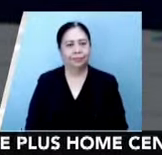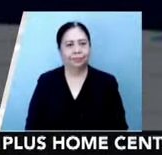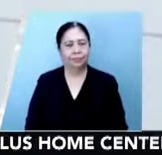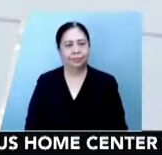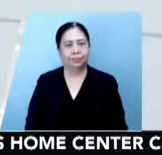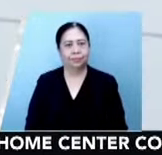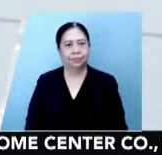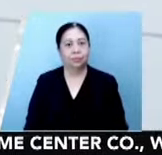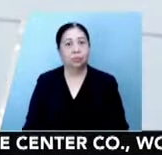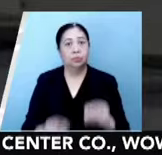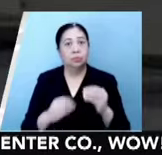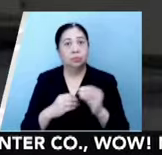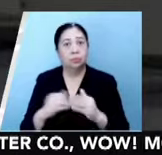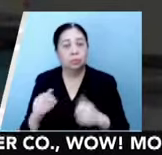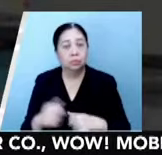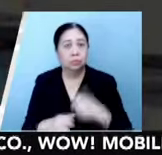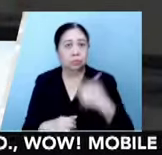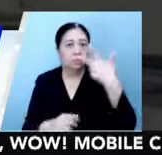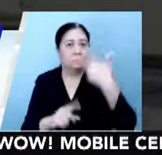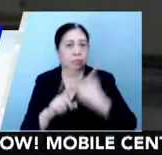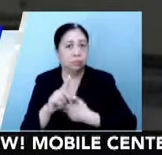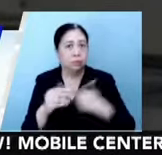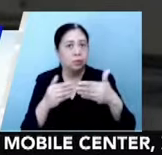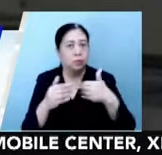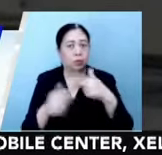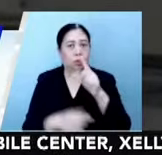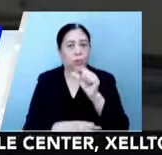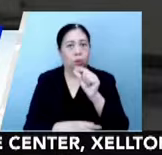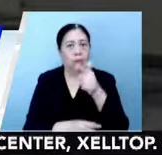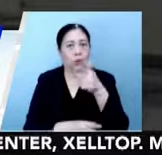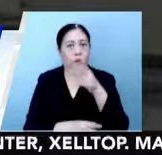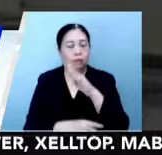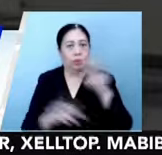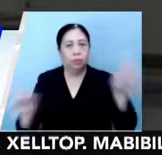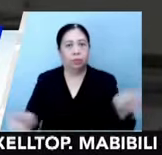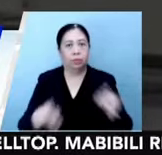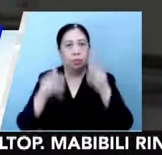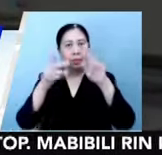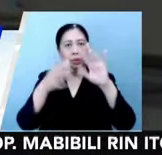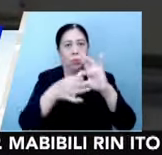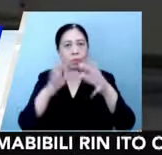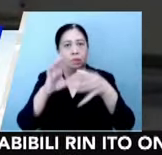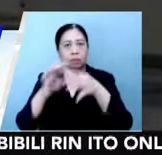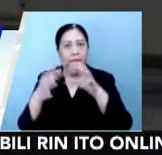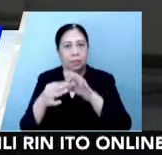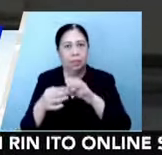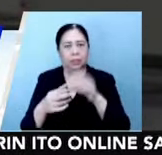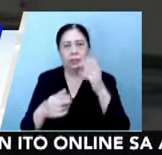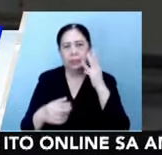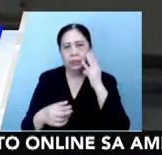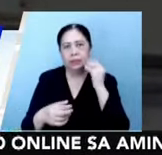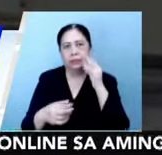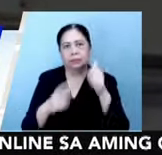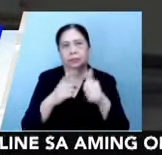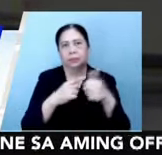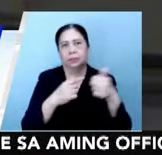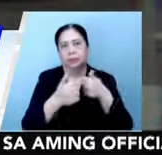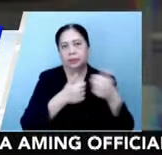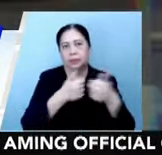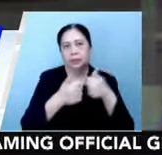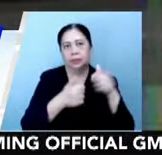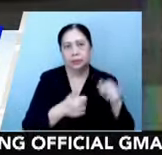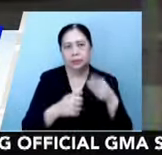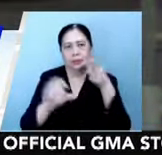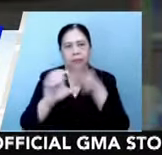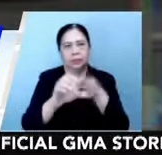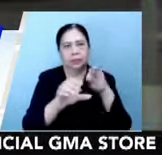Mahigit 3 buwan bago ang 2024 Paris Olympics. Sasabak muna ang World Gymnastics Champion at